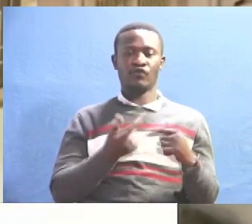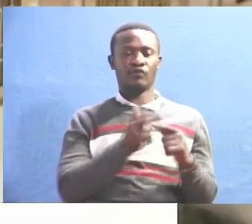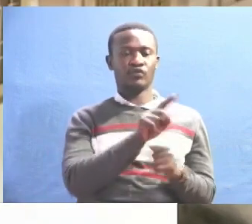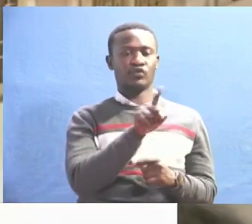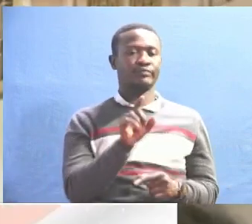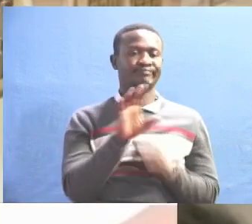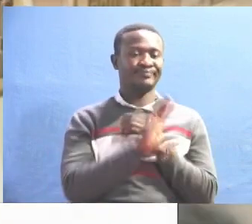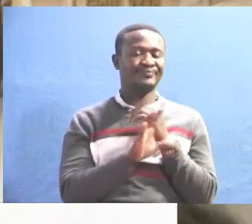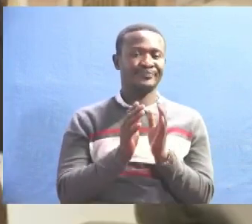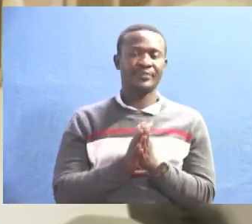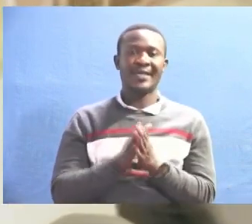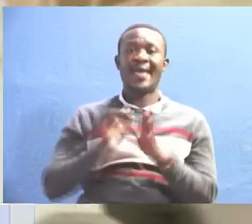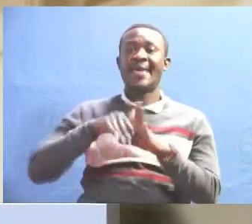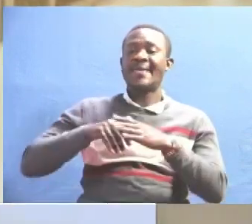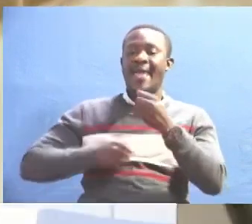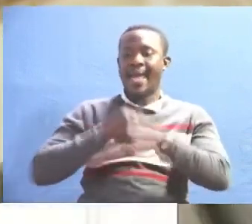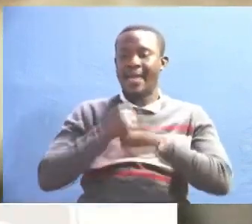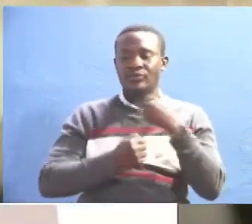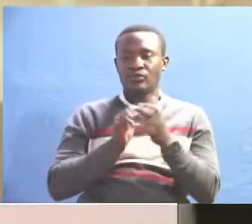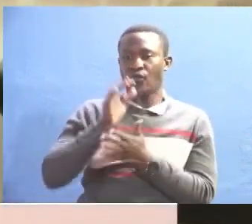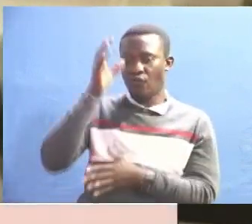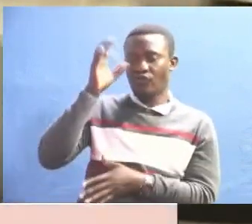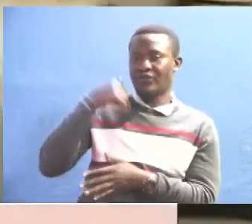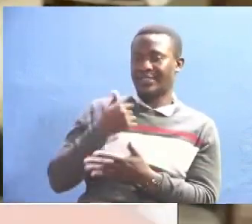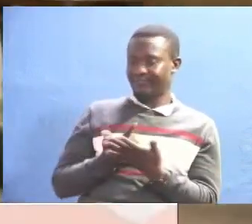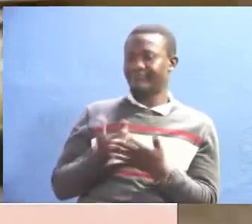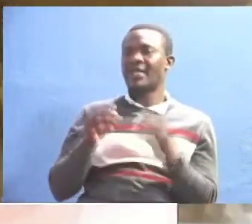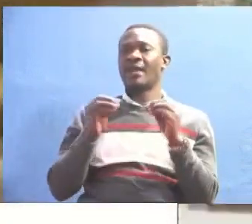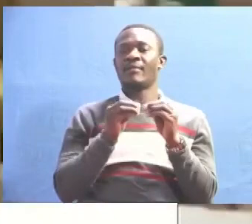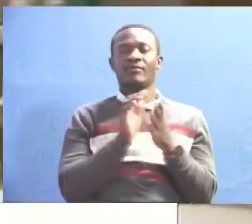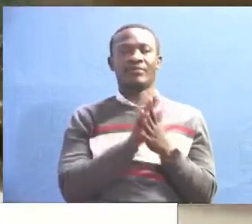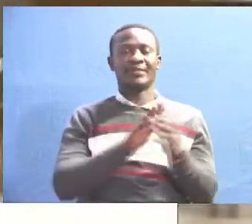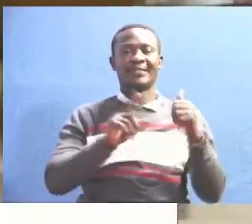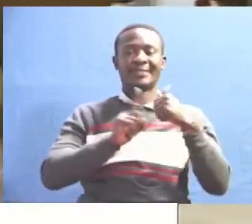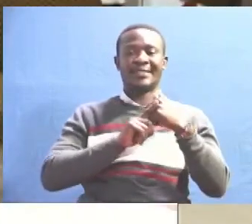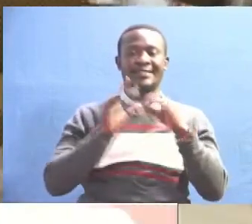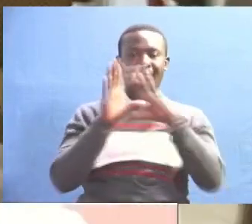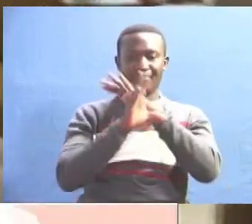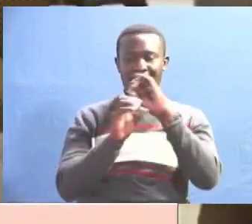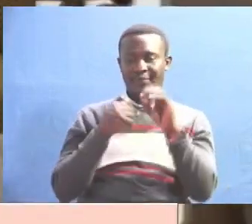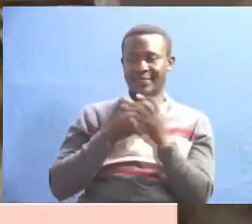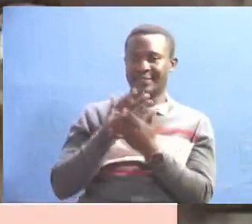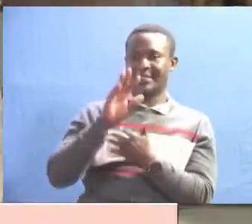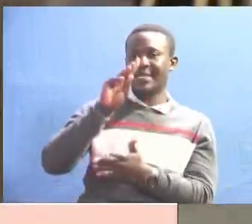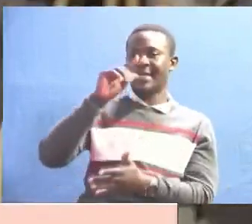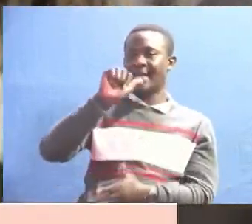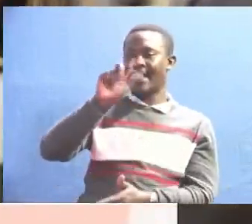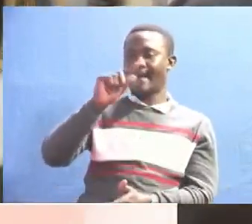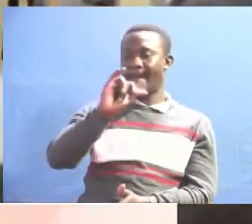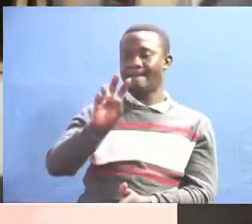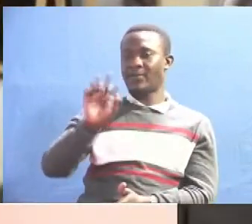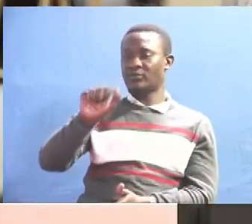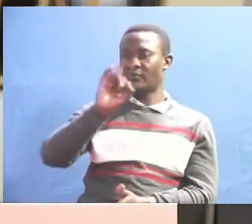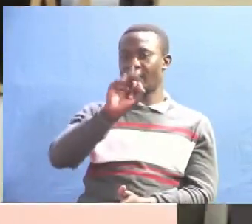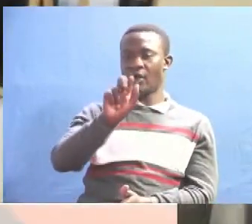hayo. Katika ziara ya China, Odinga aliweza kukutana na marais sita wakiwemo Rais Paul Kagame wa Rwanda,